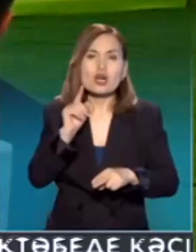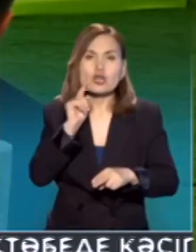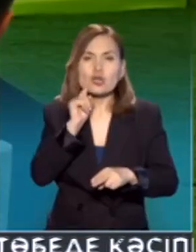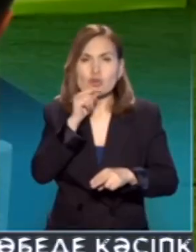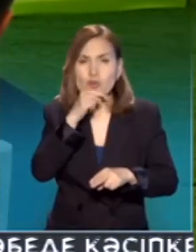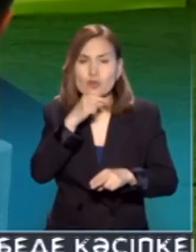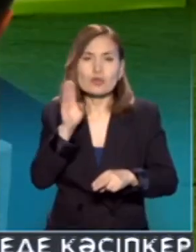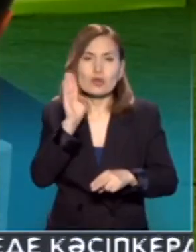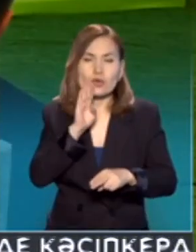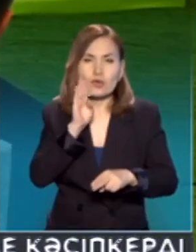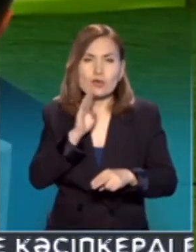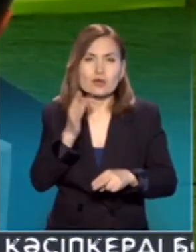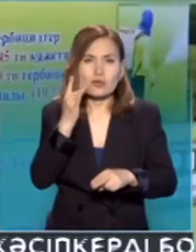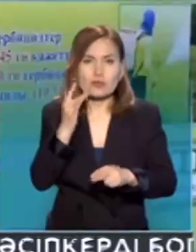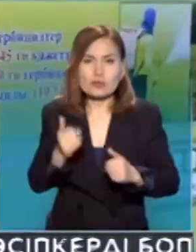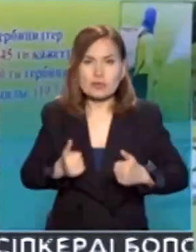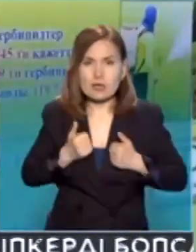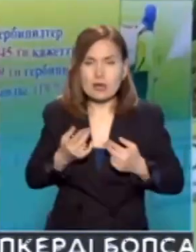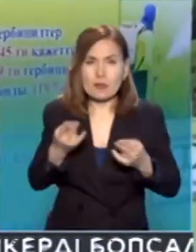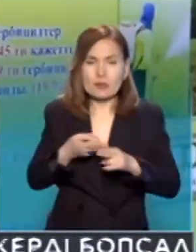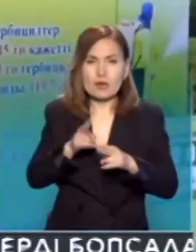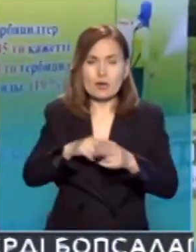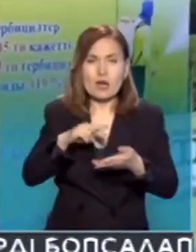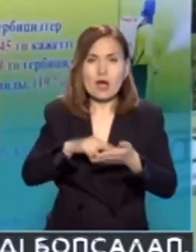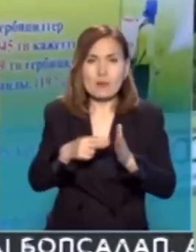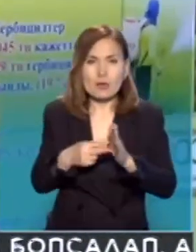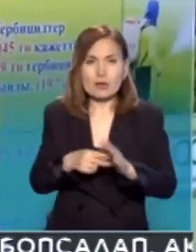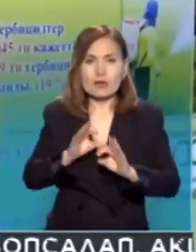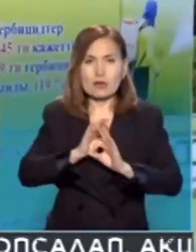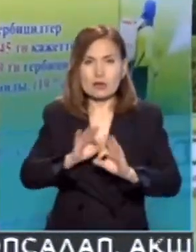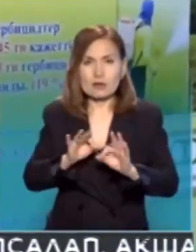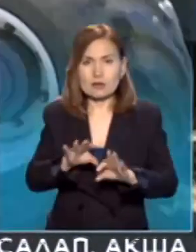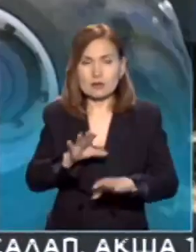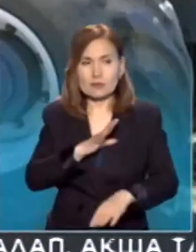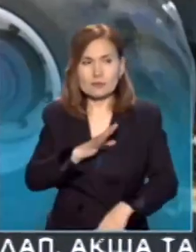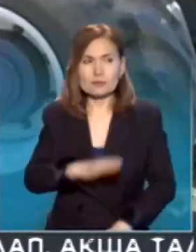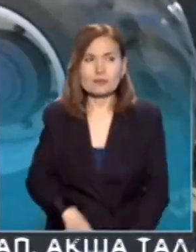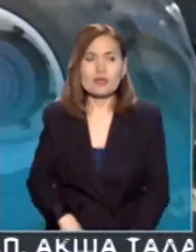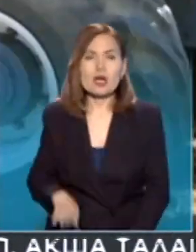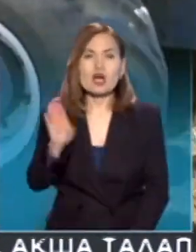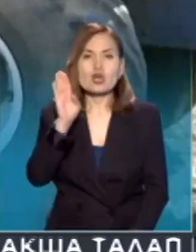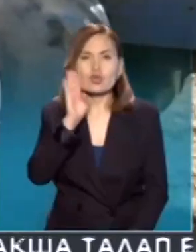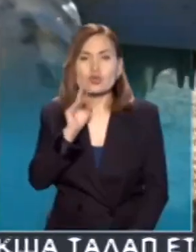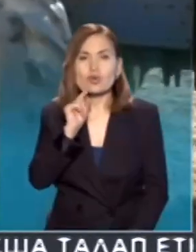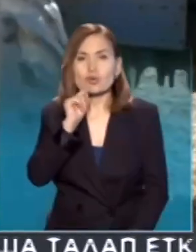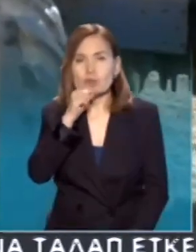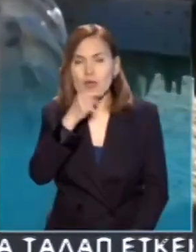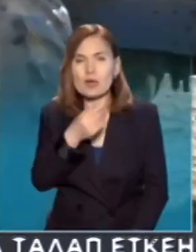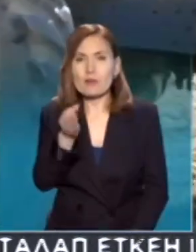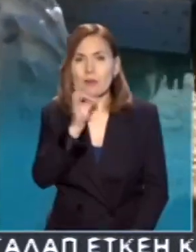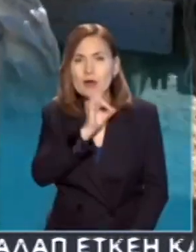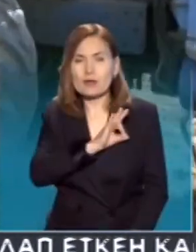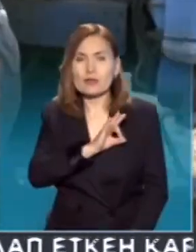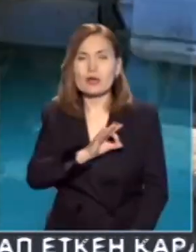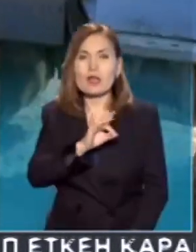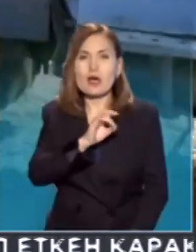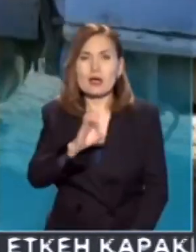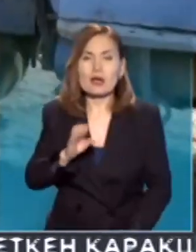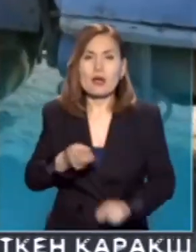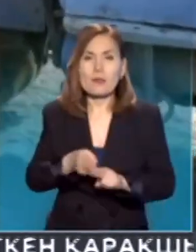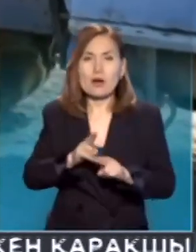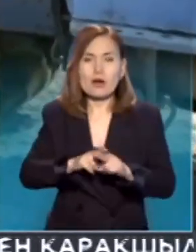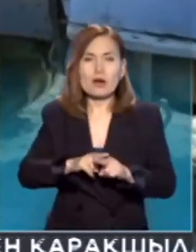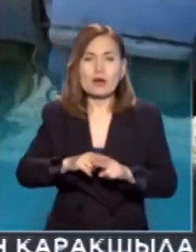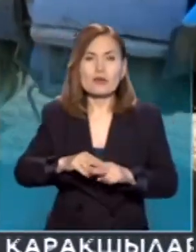қылмай, барынша үнемдеп пайдаланудың әдіс тәсілін қолдануға көшкен. Суды үнемдеп пайдалану үшін күріш алқаптарының тегіс